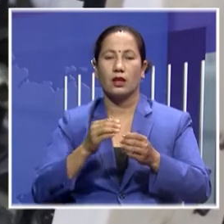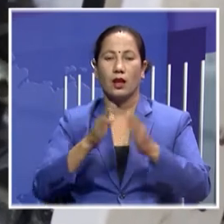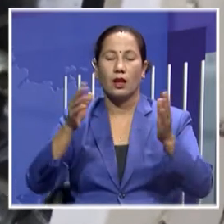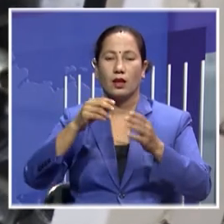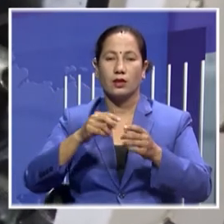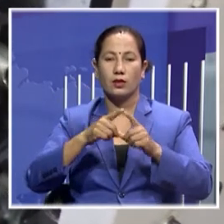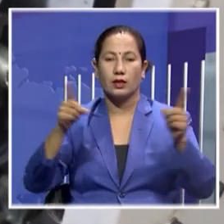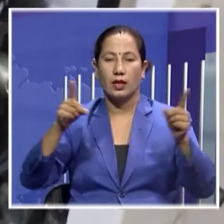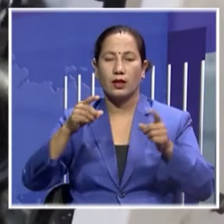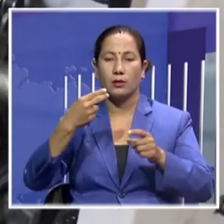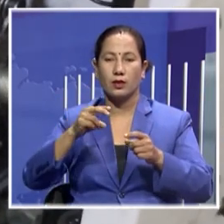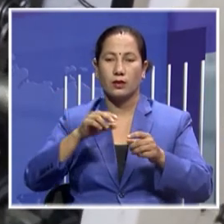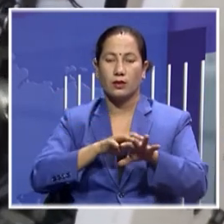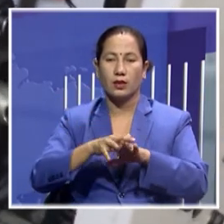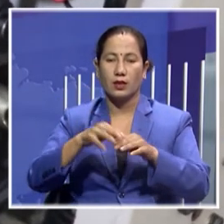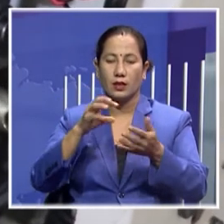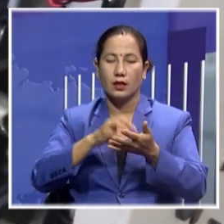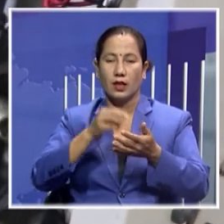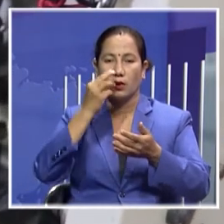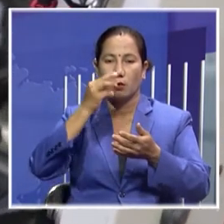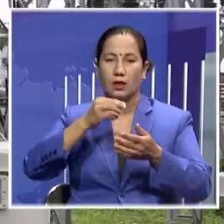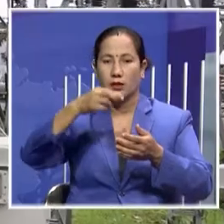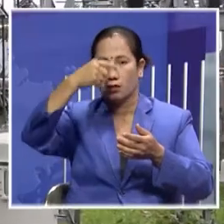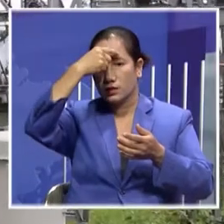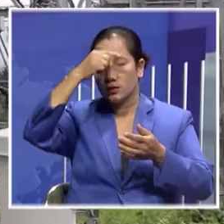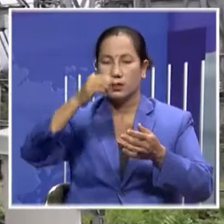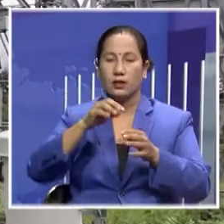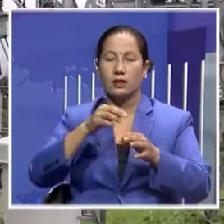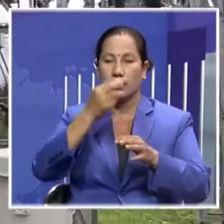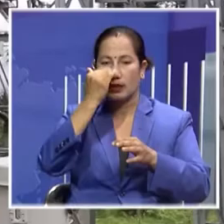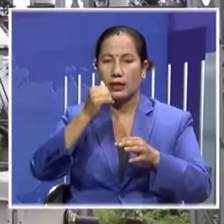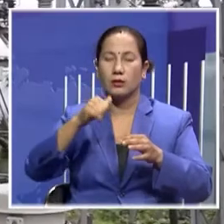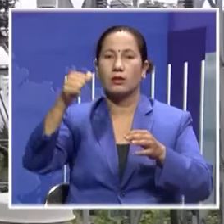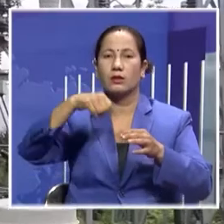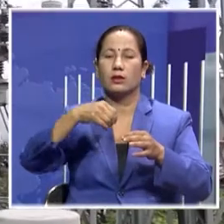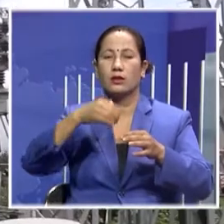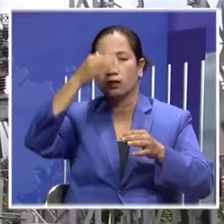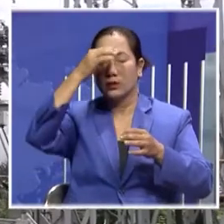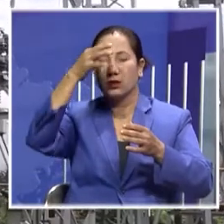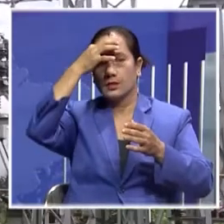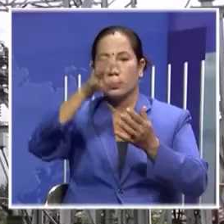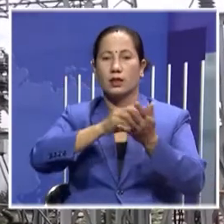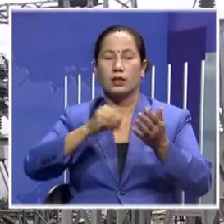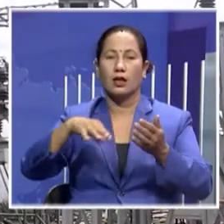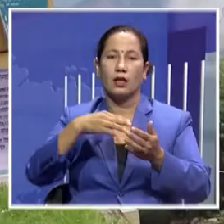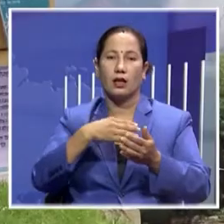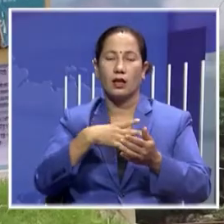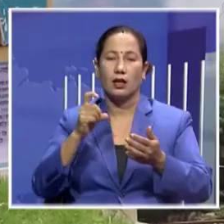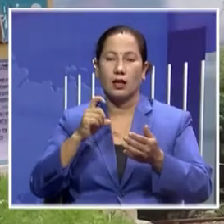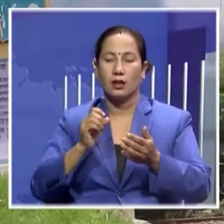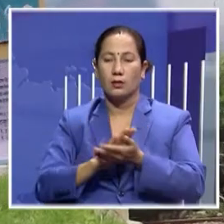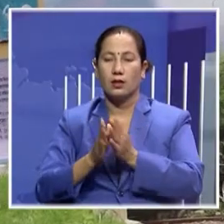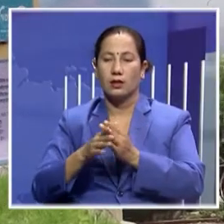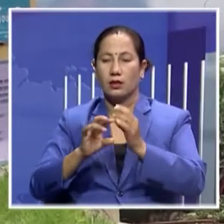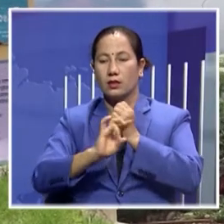एउटै फिटरबाट धेरै ठाउँमा लाइन दिनुपर्ने समस्याका कारण विद्युत सेवा अनियमित हुने गरेको र समस्या समाधानका लागि प्राधिकरण बैतडी शाखा